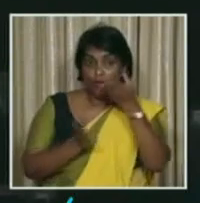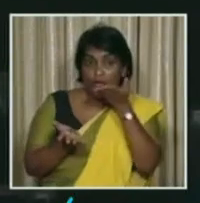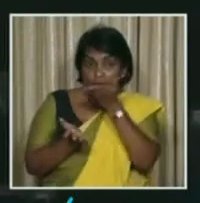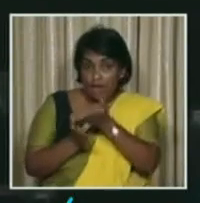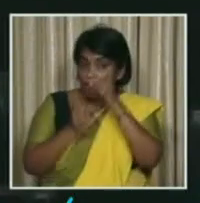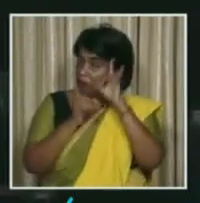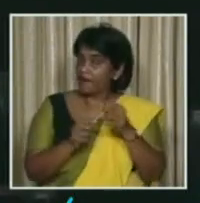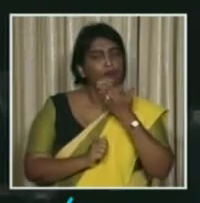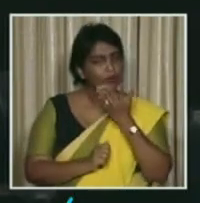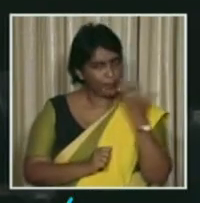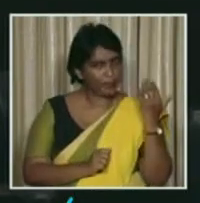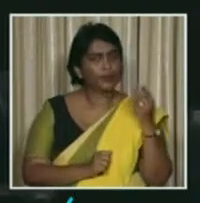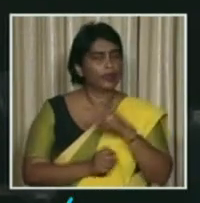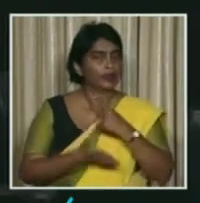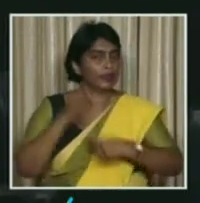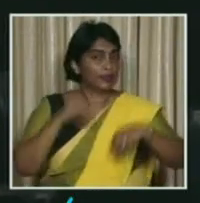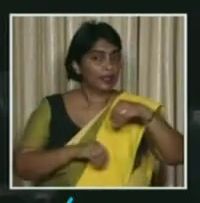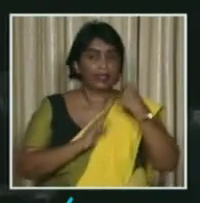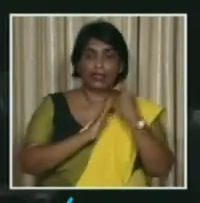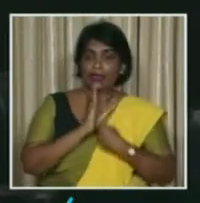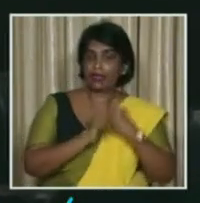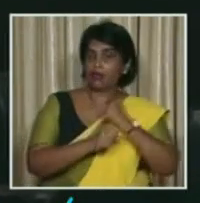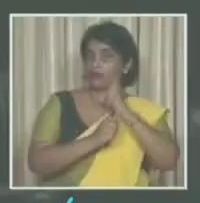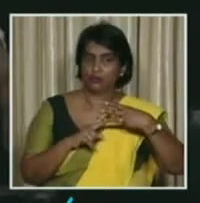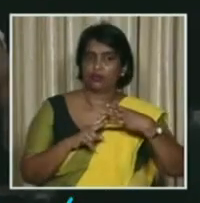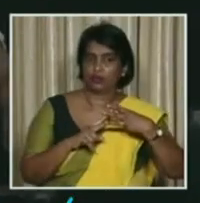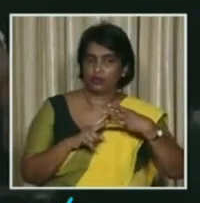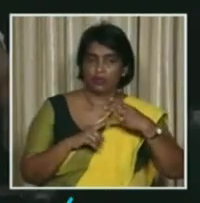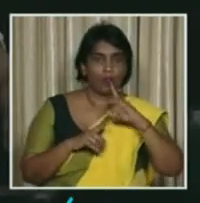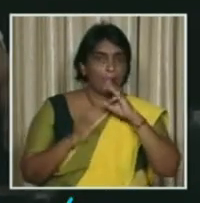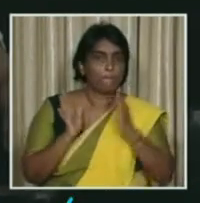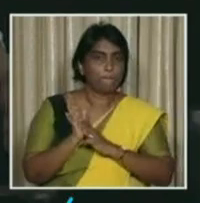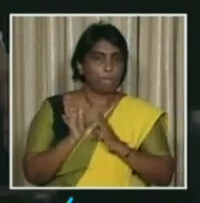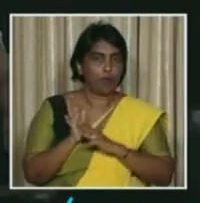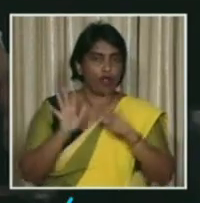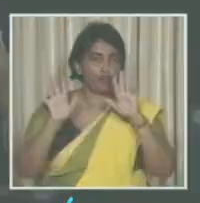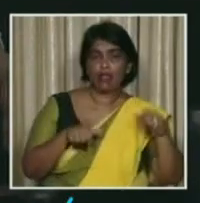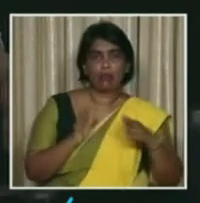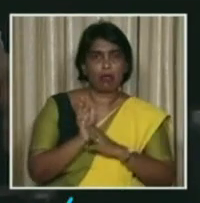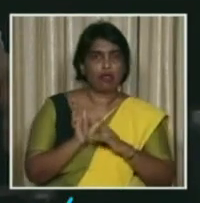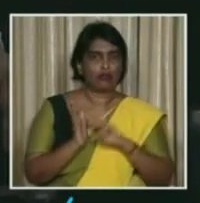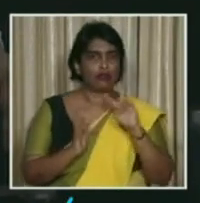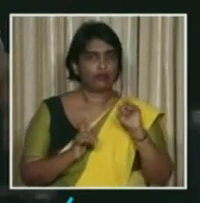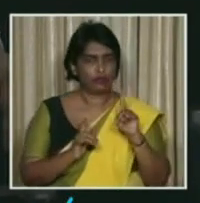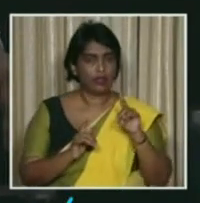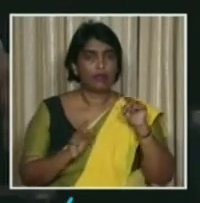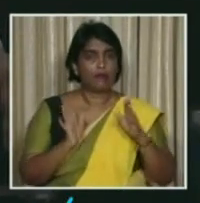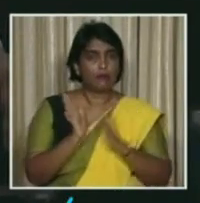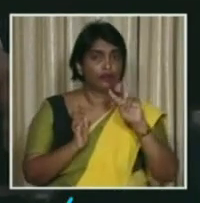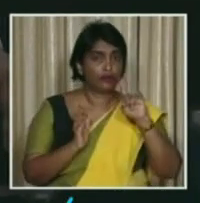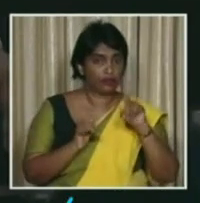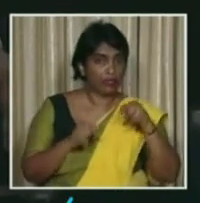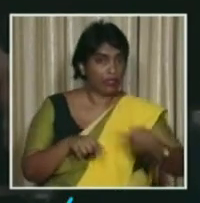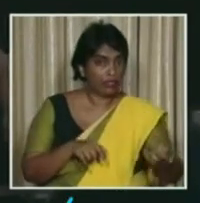මෙන්න මෙහෙම කටයුතු කරන්න පුළුවන් කියන එකක් මැතිවරණ නීතියේවත් ආණ්ඩුක්‍රම ව්‍යවස්ථාවේවත් නැහැ. මාර්තු 9 අප්‍රේල් 25 වුණා. අද මාර්තු 21 වෙනිදා